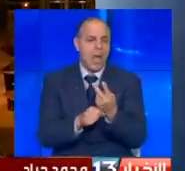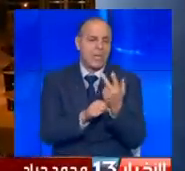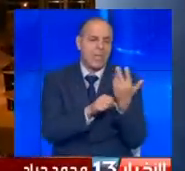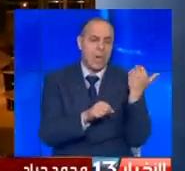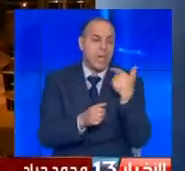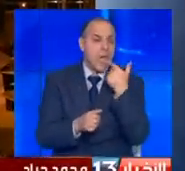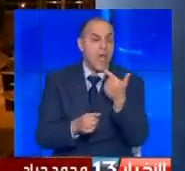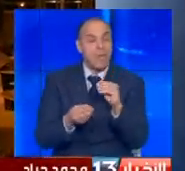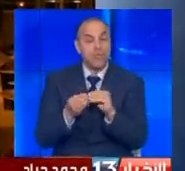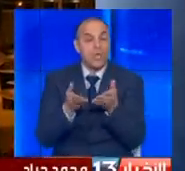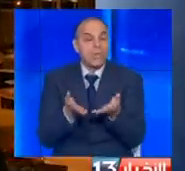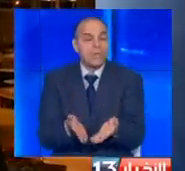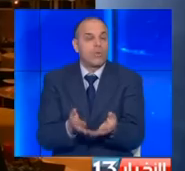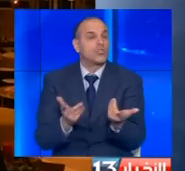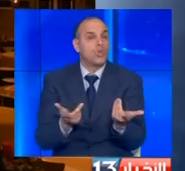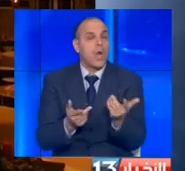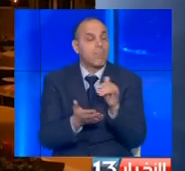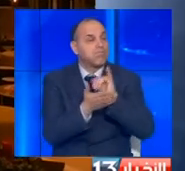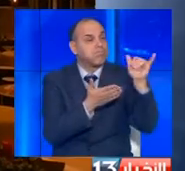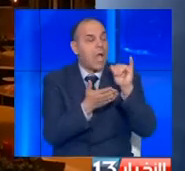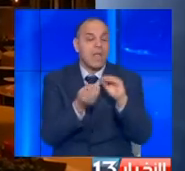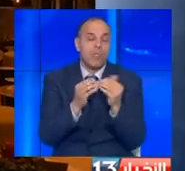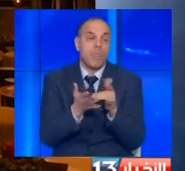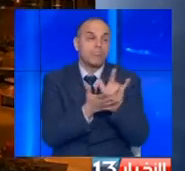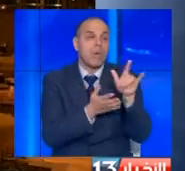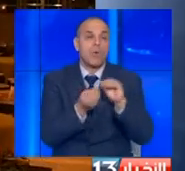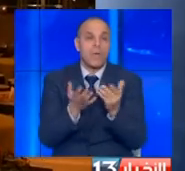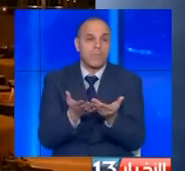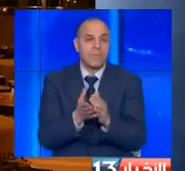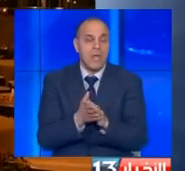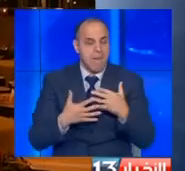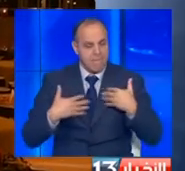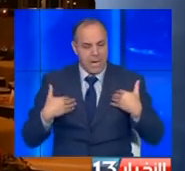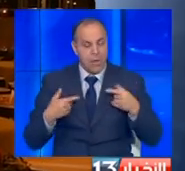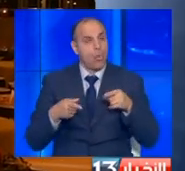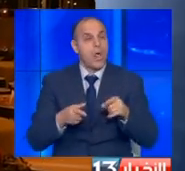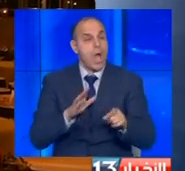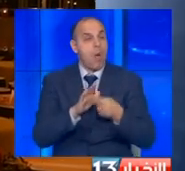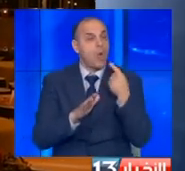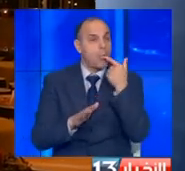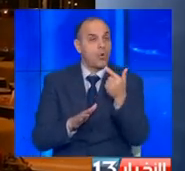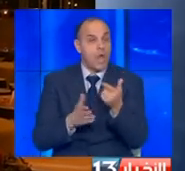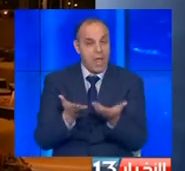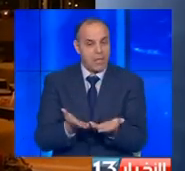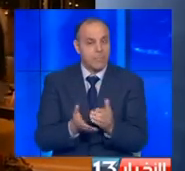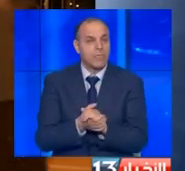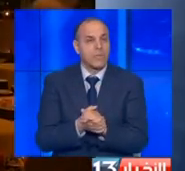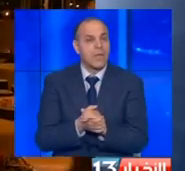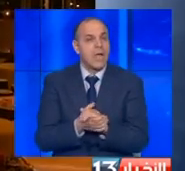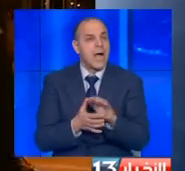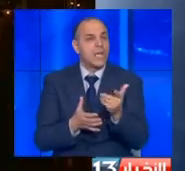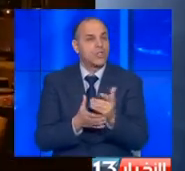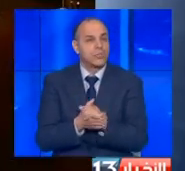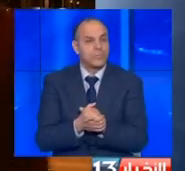المشكل الكبير اللي عندنا هو الرحلات الجويه انا فرحان برشا خاطر لاول مره السيد العمليه هي انه